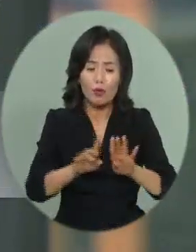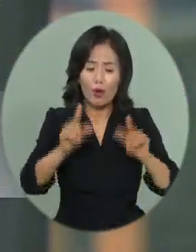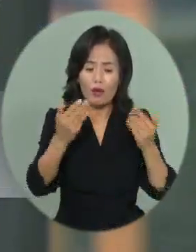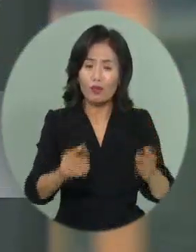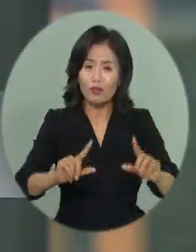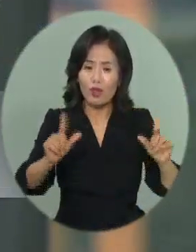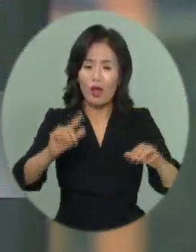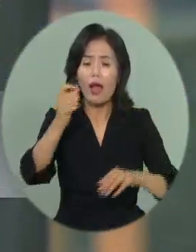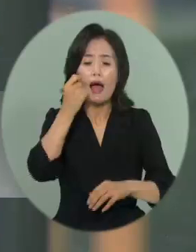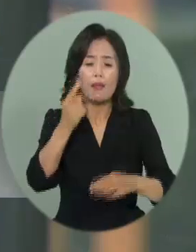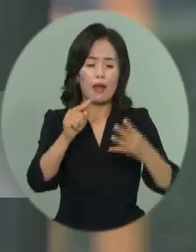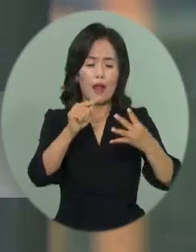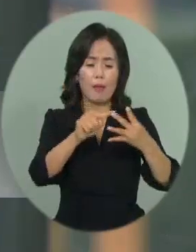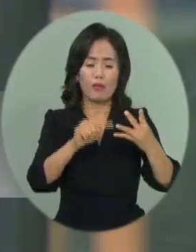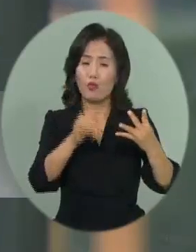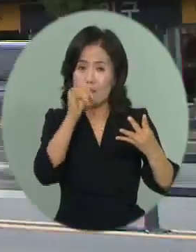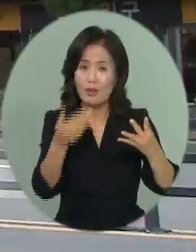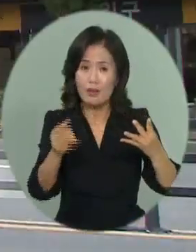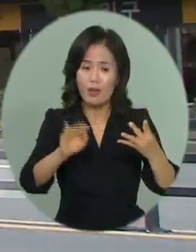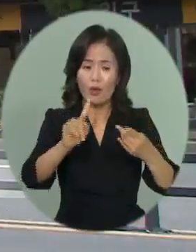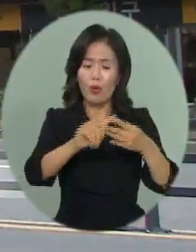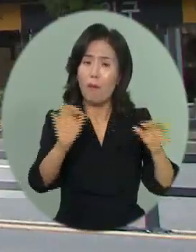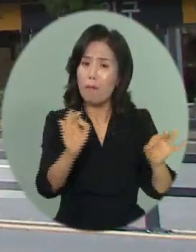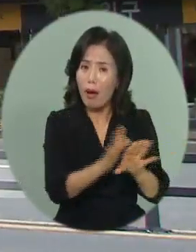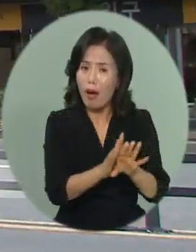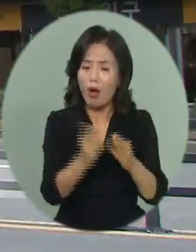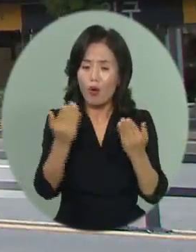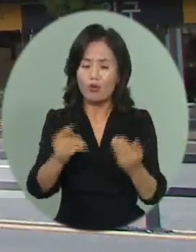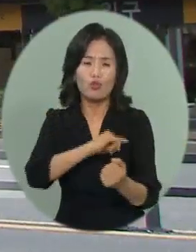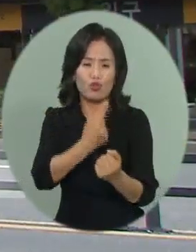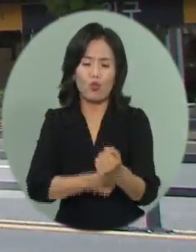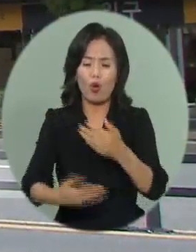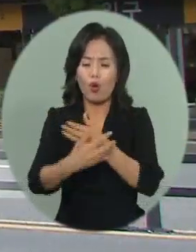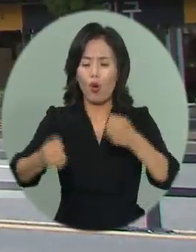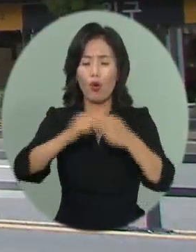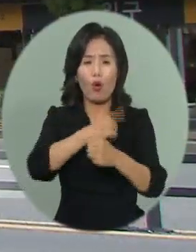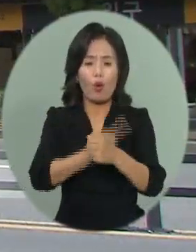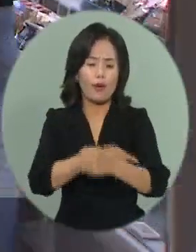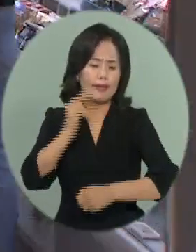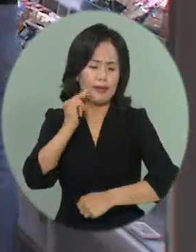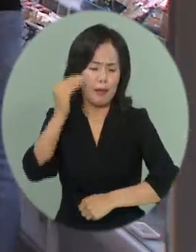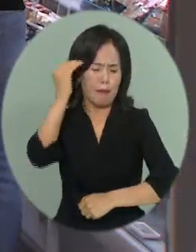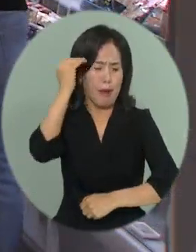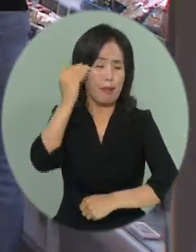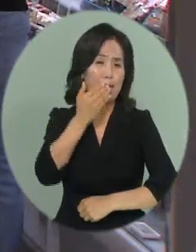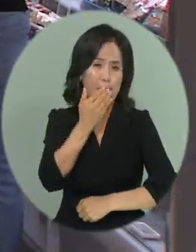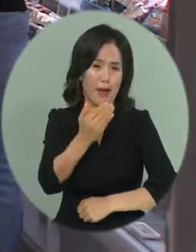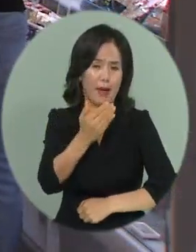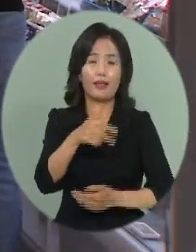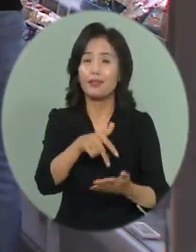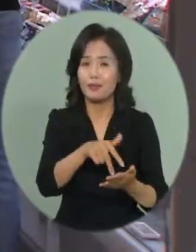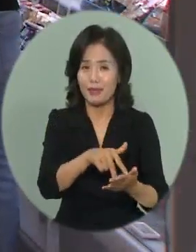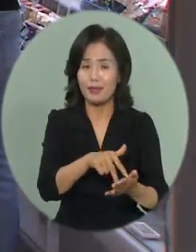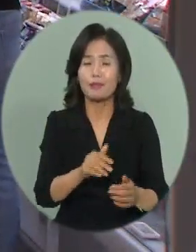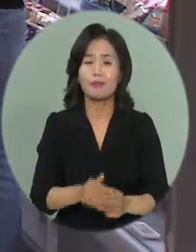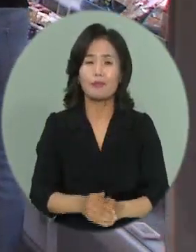쉬는 날이 한 달 두 번에 불과한데 이마저 사라지면 휴식권과 건강권이 심각하게 침해받을 수밖에 없다는